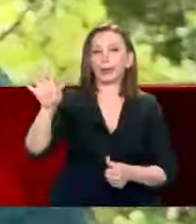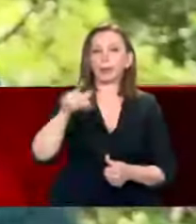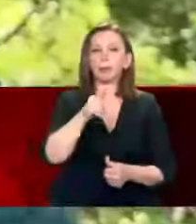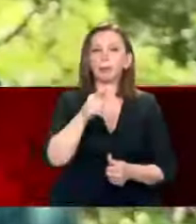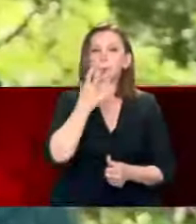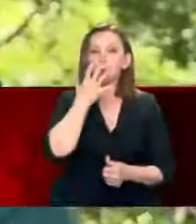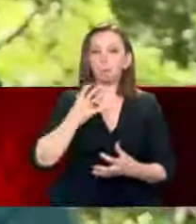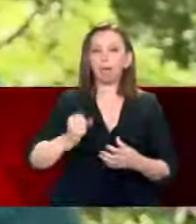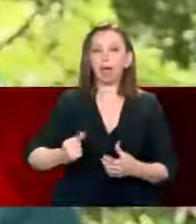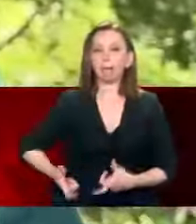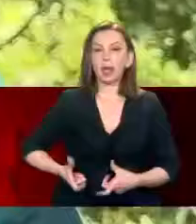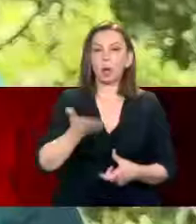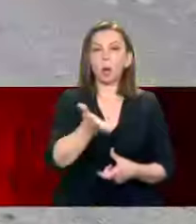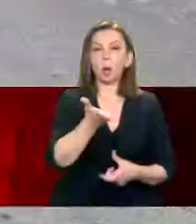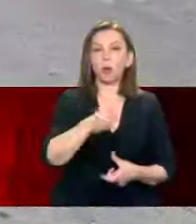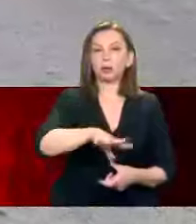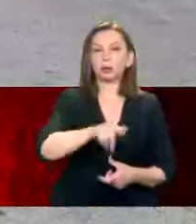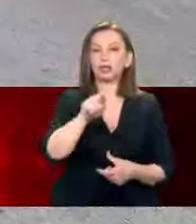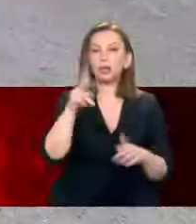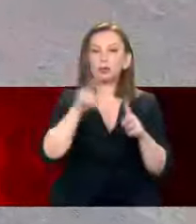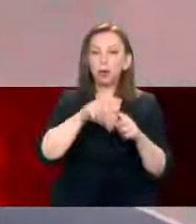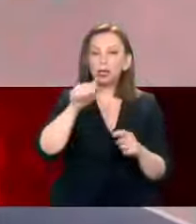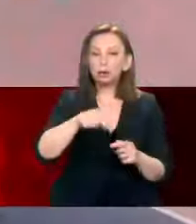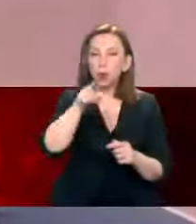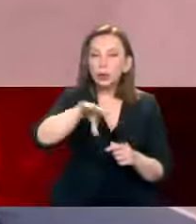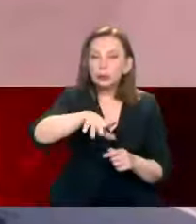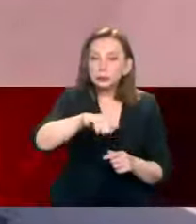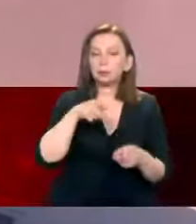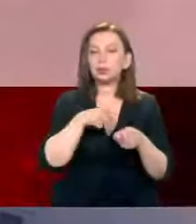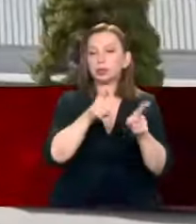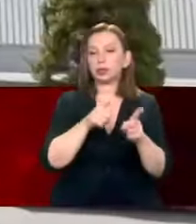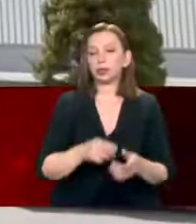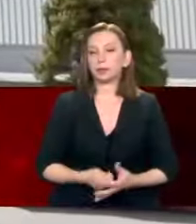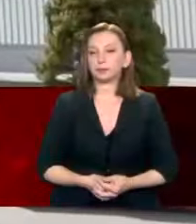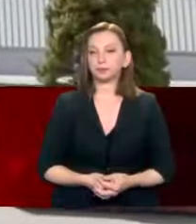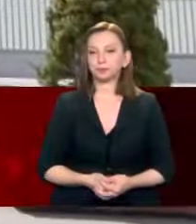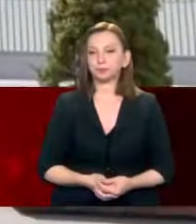bekçisi yalıyı soyup kaçtığını öğrendim. Polis şimdi o yalı hırsızlarının peşinde.